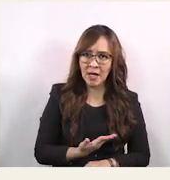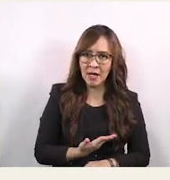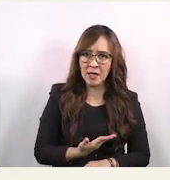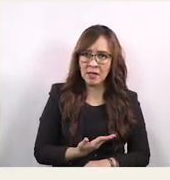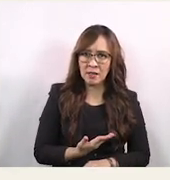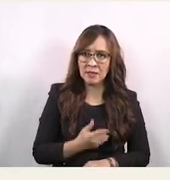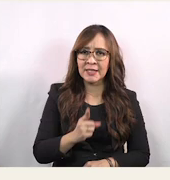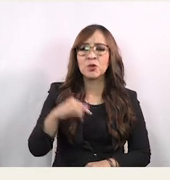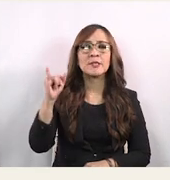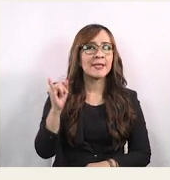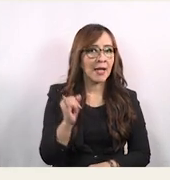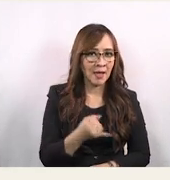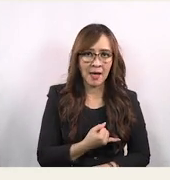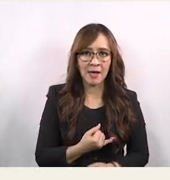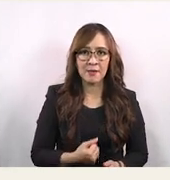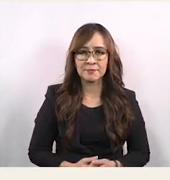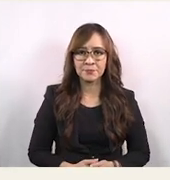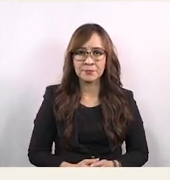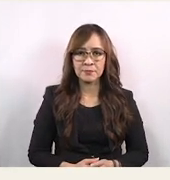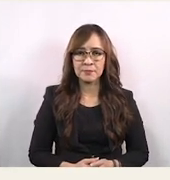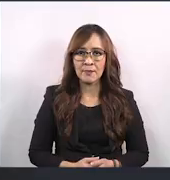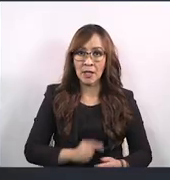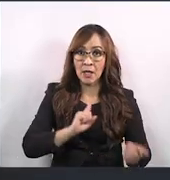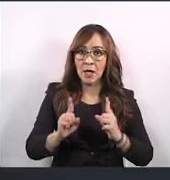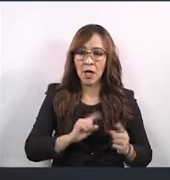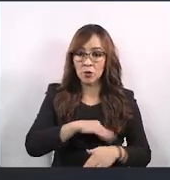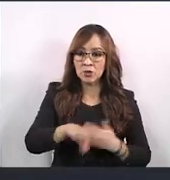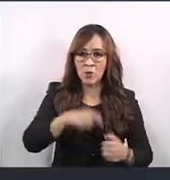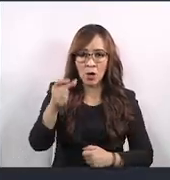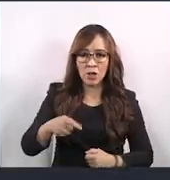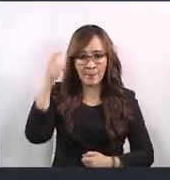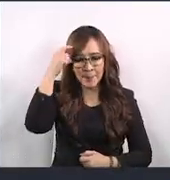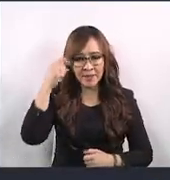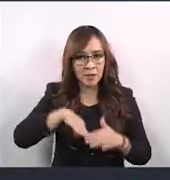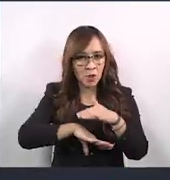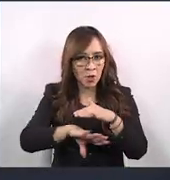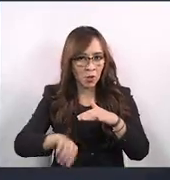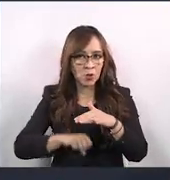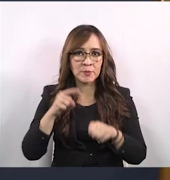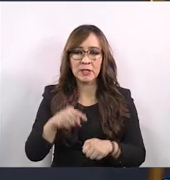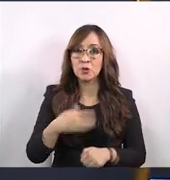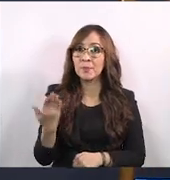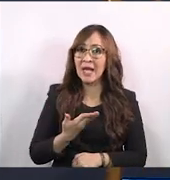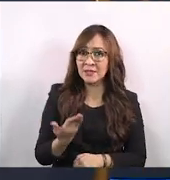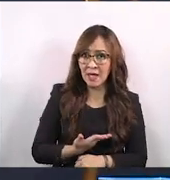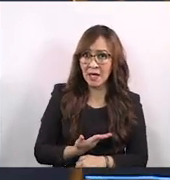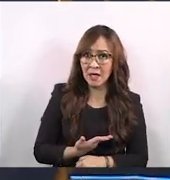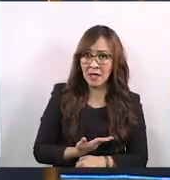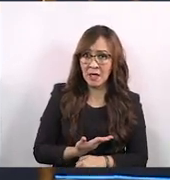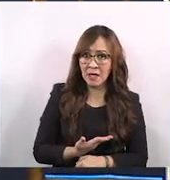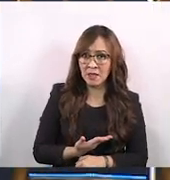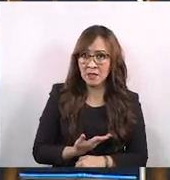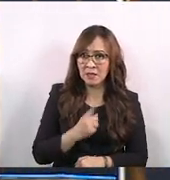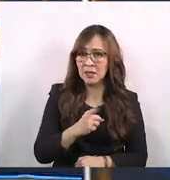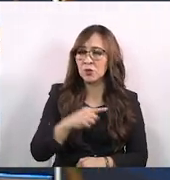hidup sucikan kedamaian cari mati Hai kalau semua orang anggap korupsi the normal tapi saya tetap mau hidup dan kejujuran dan